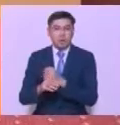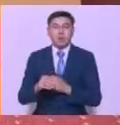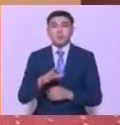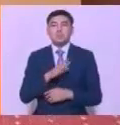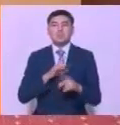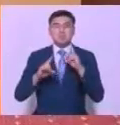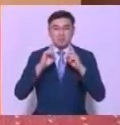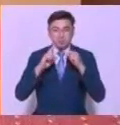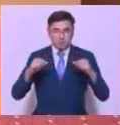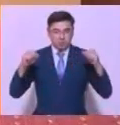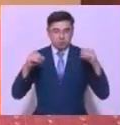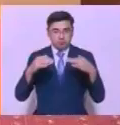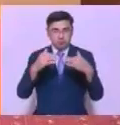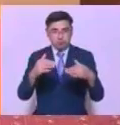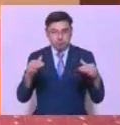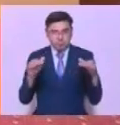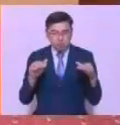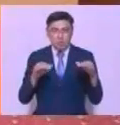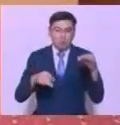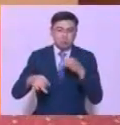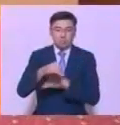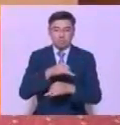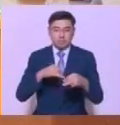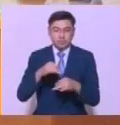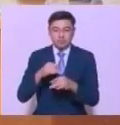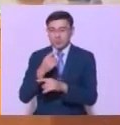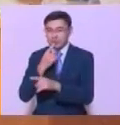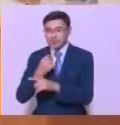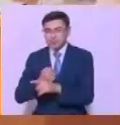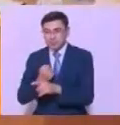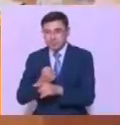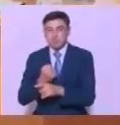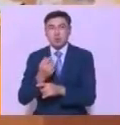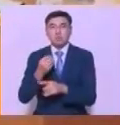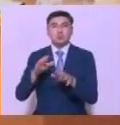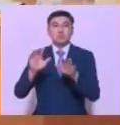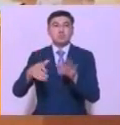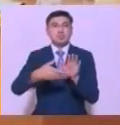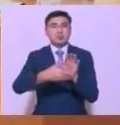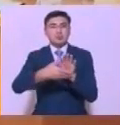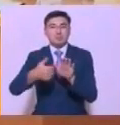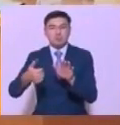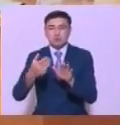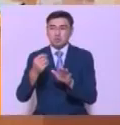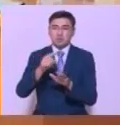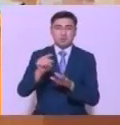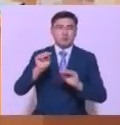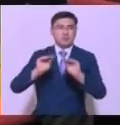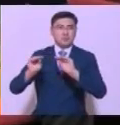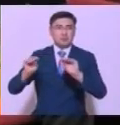өткен жиында айтылды. Сондай-ақ шара барысында қорғаныс бөлімшелері мен әскерге шақыру пункттерінің инфрақұрылымын жақсарту